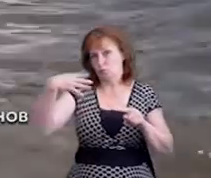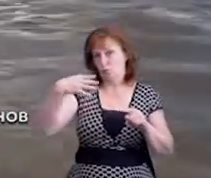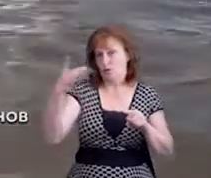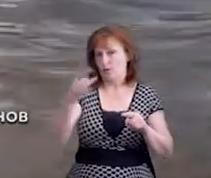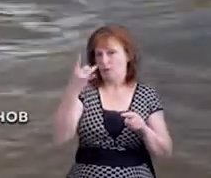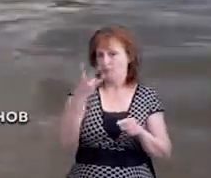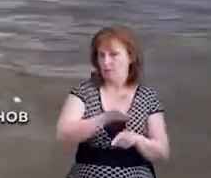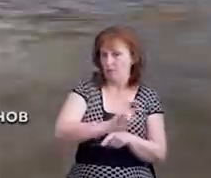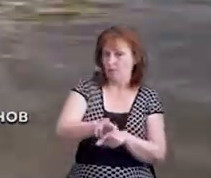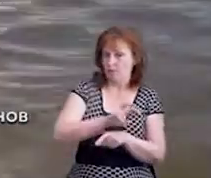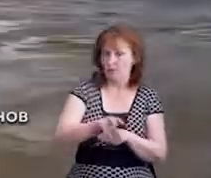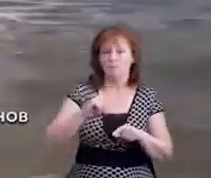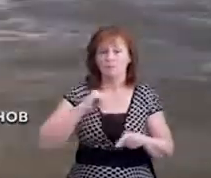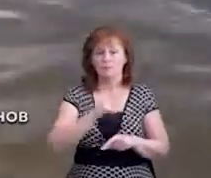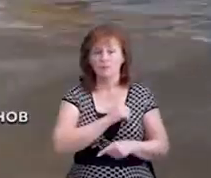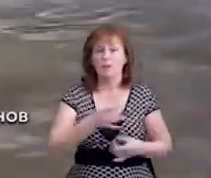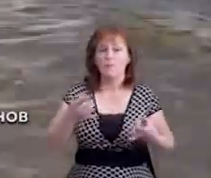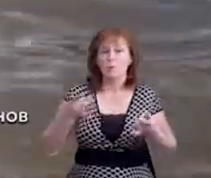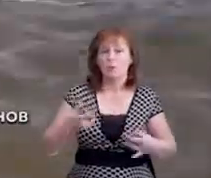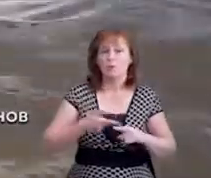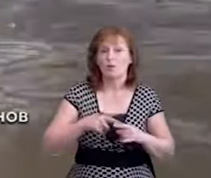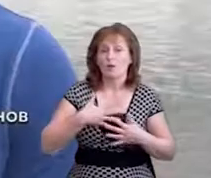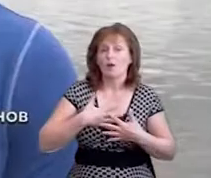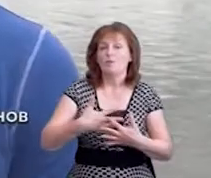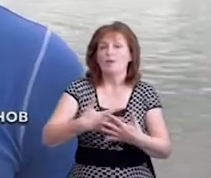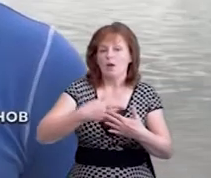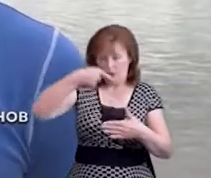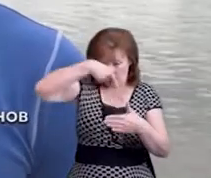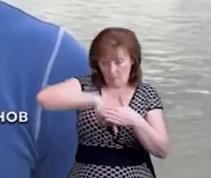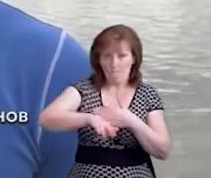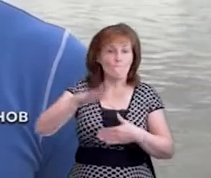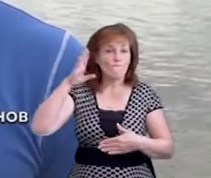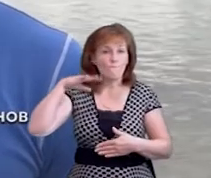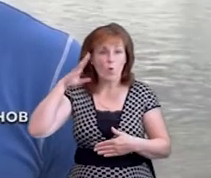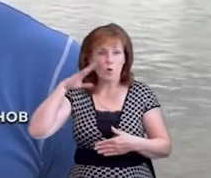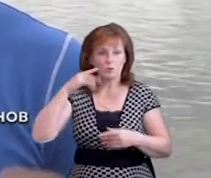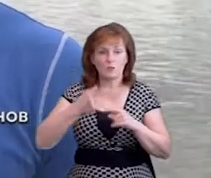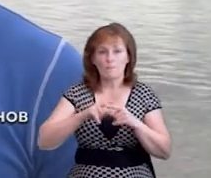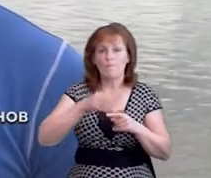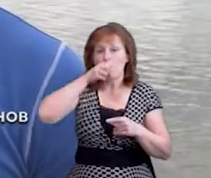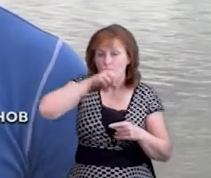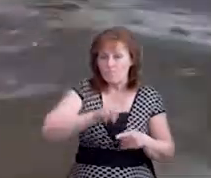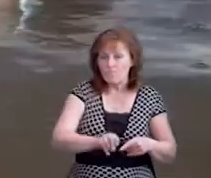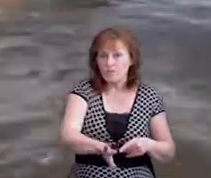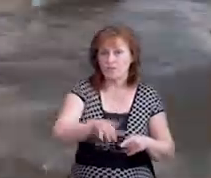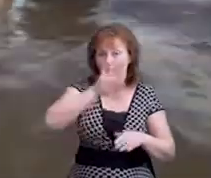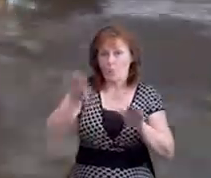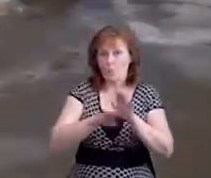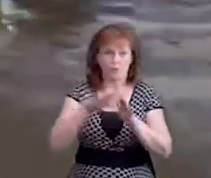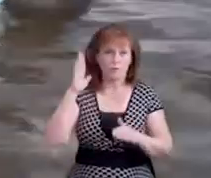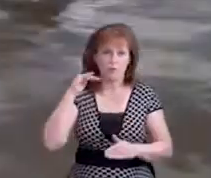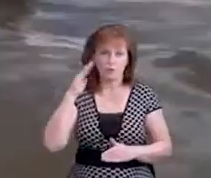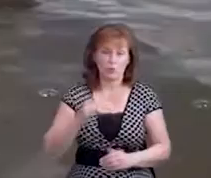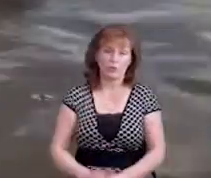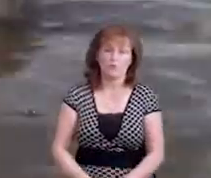Вы начинаете с самого простого, это дыхание в воду. Это основа основ в плавании, всегда выдох делается под воду. Потім треба